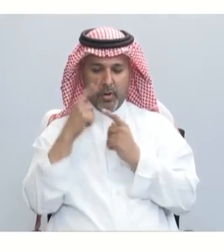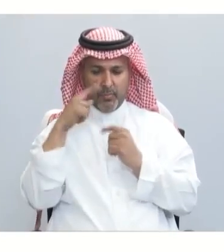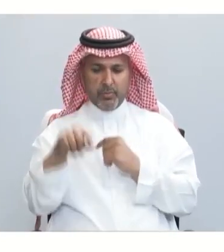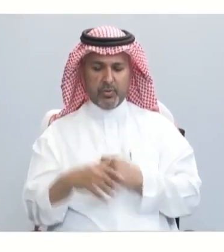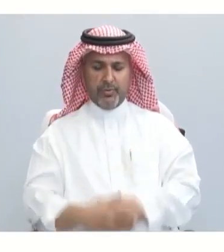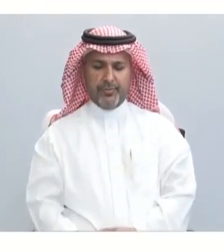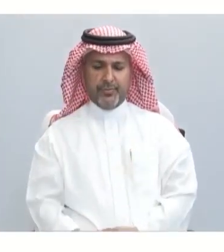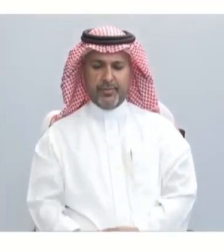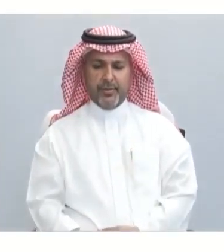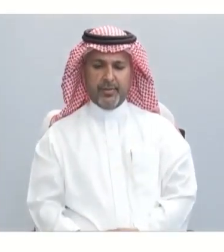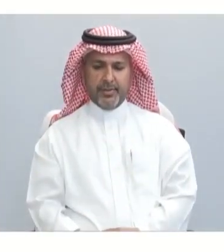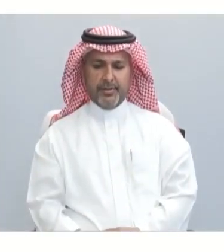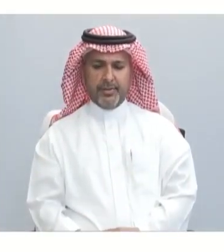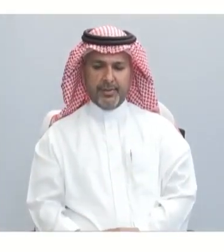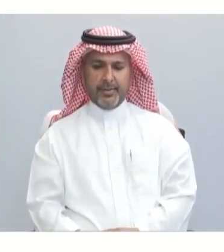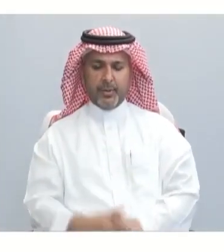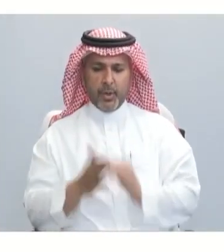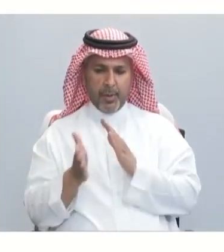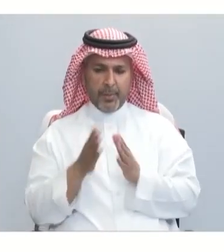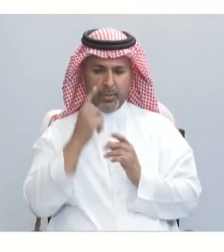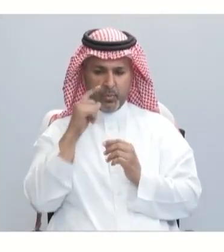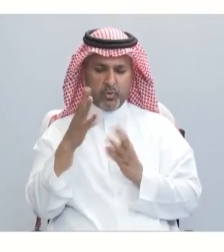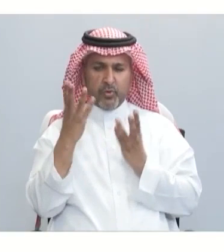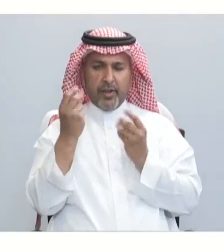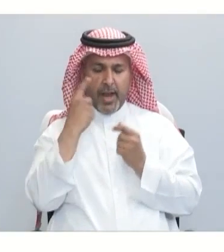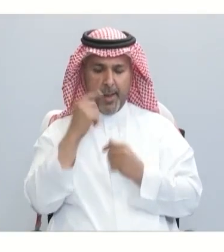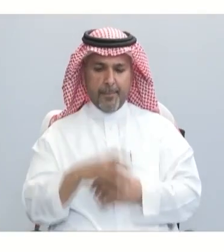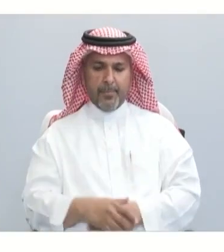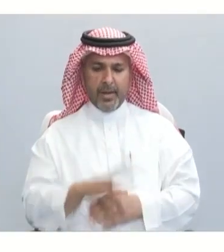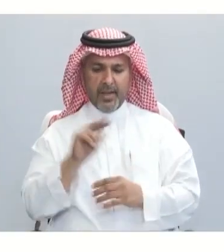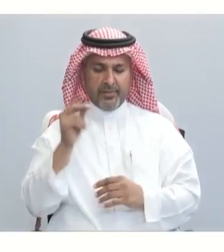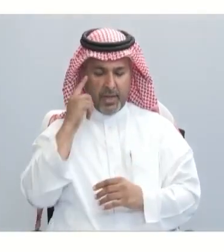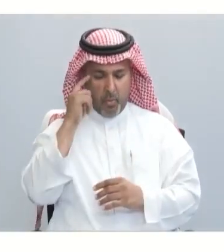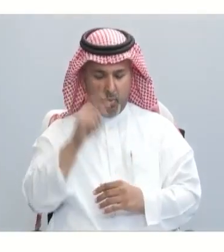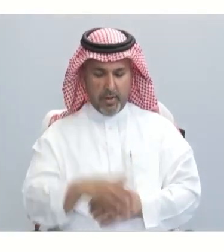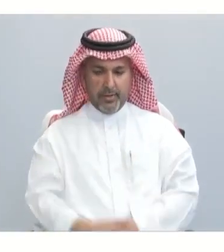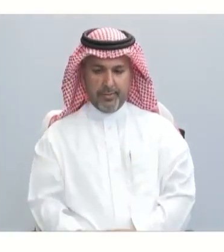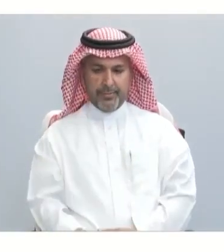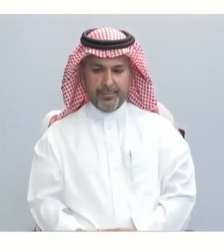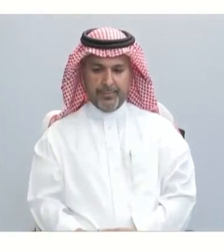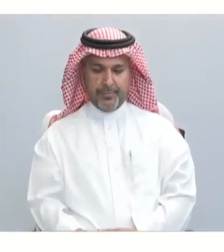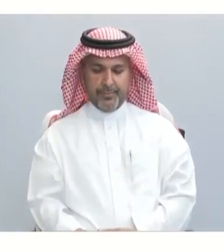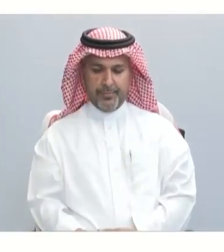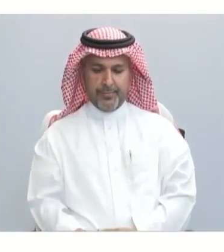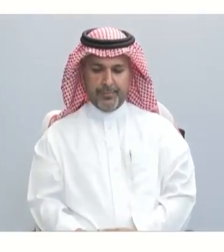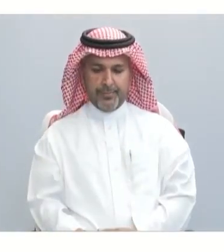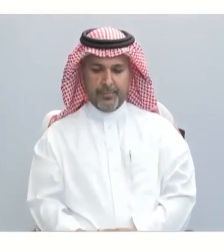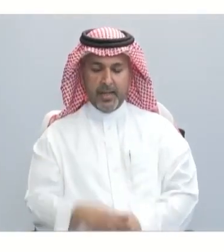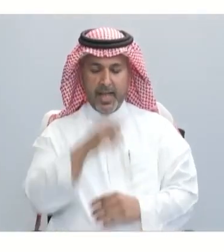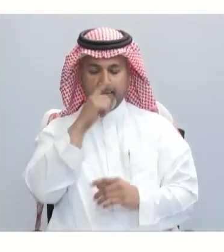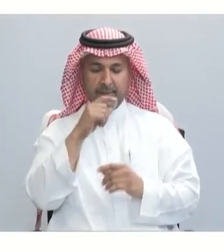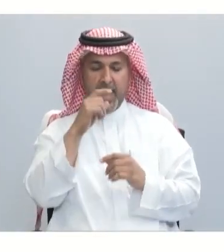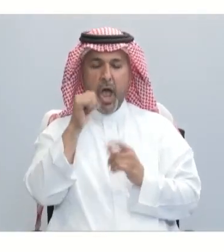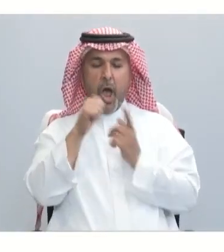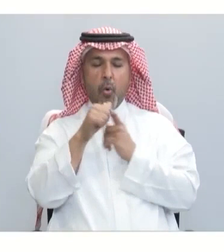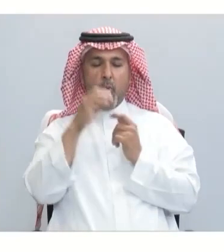مثل ما كنا نحلها من المرحله المتوسطه طبعا هنا اول شيء في فرق ماذا اننا راح نتخلص من الجذر